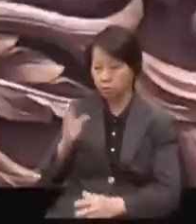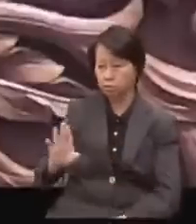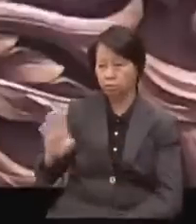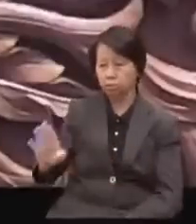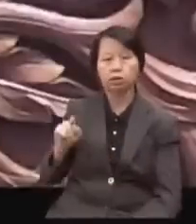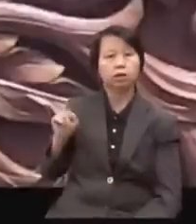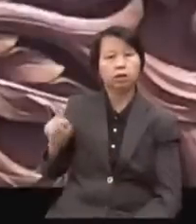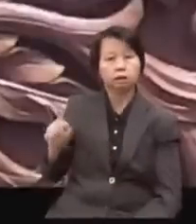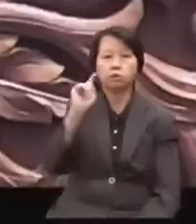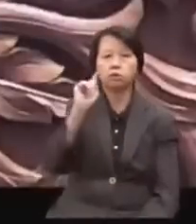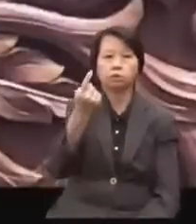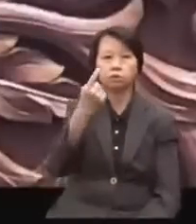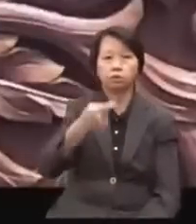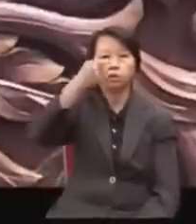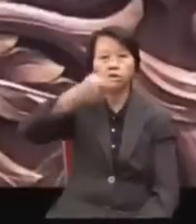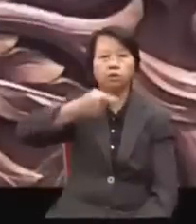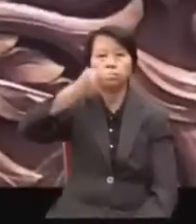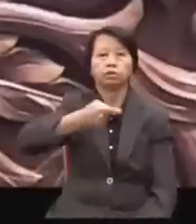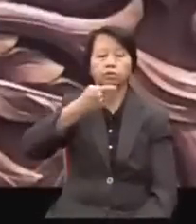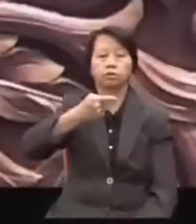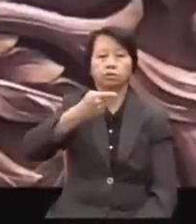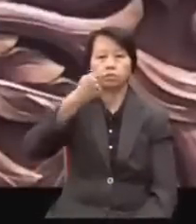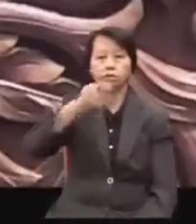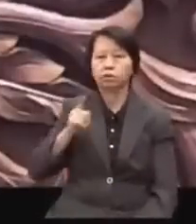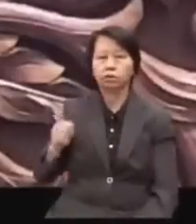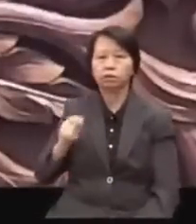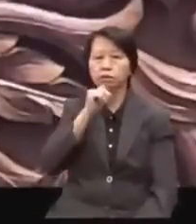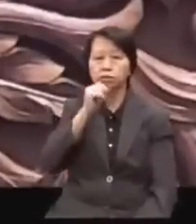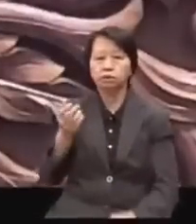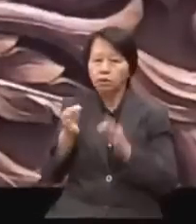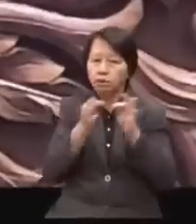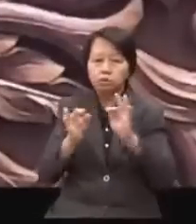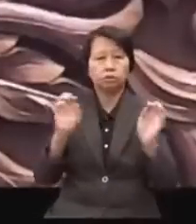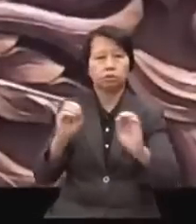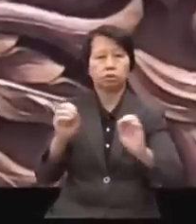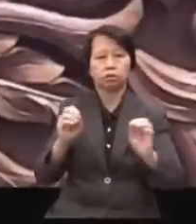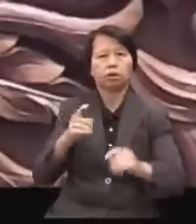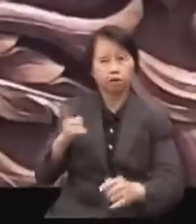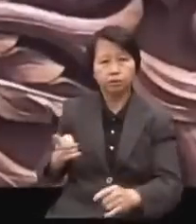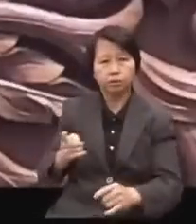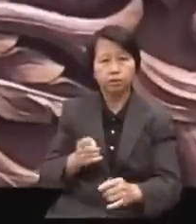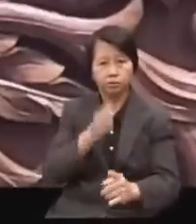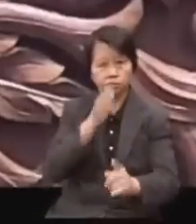cuma menyatakan dia tidak mengulaskan